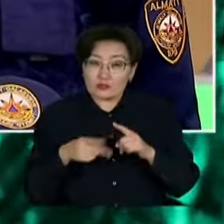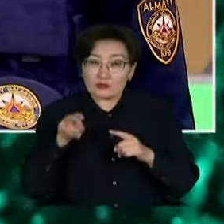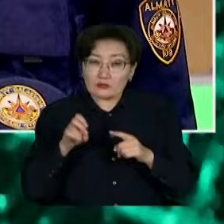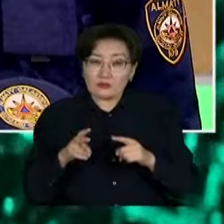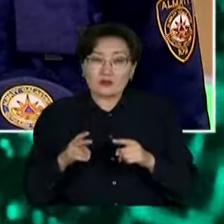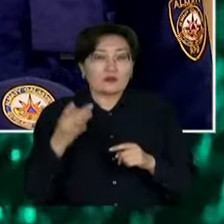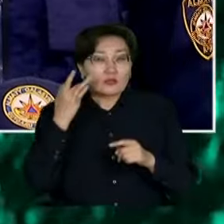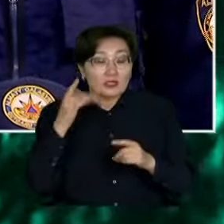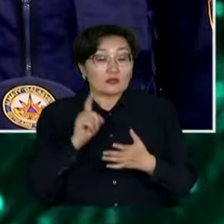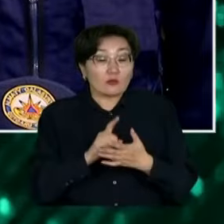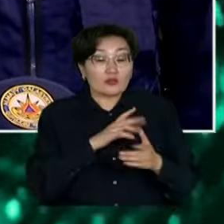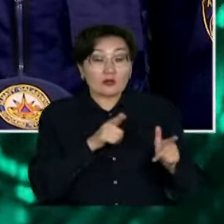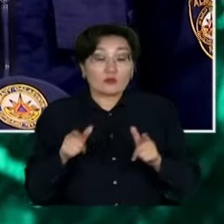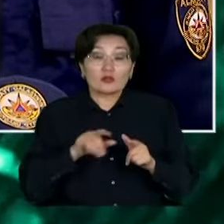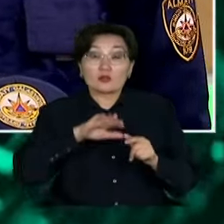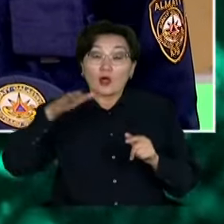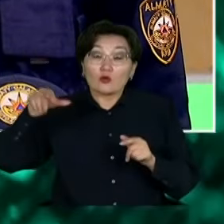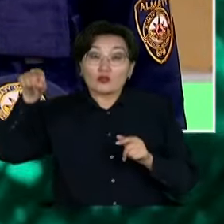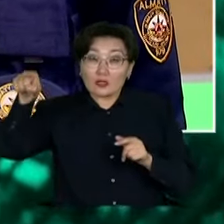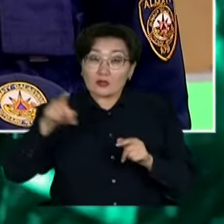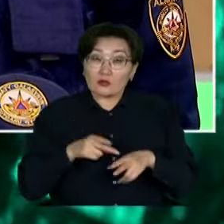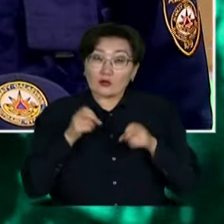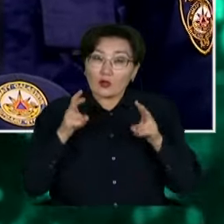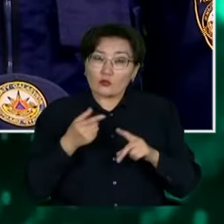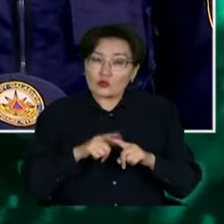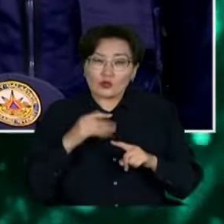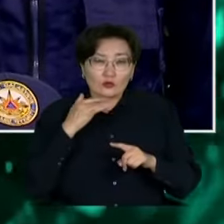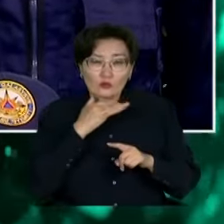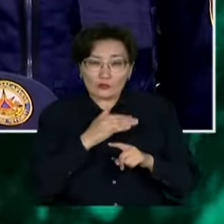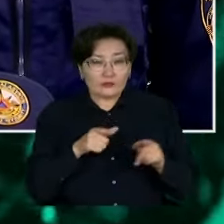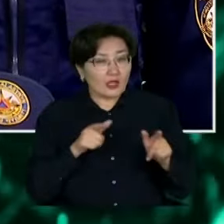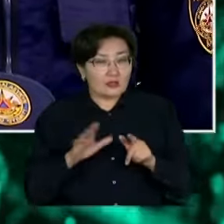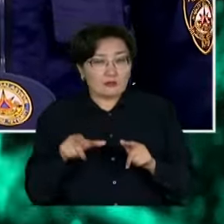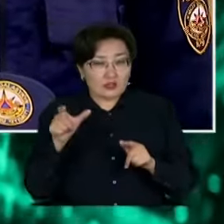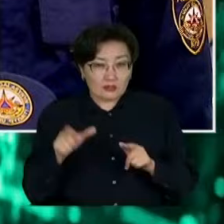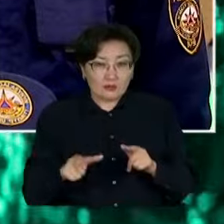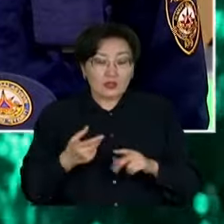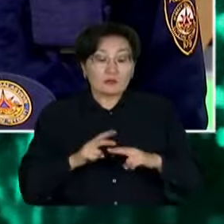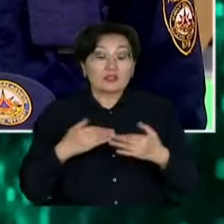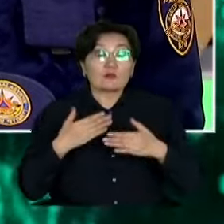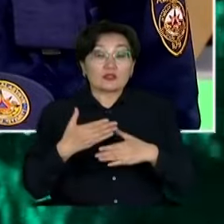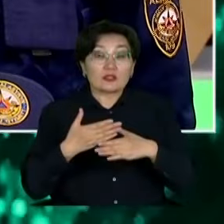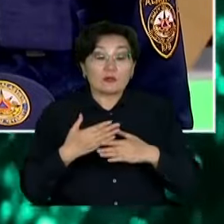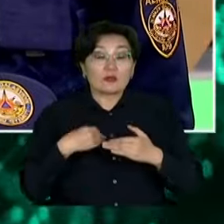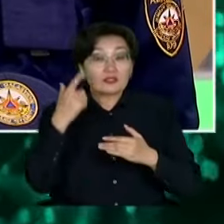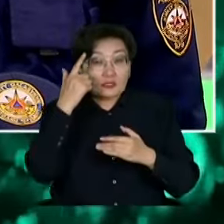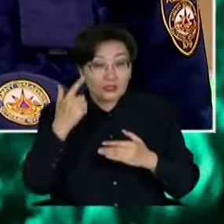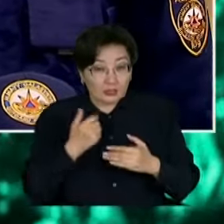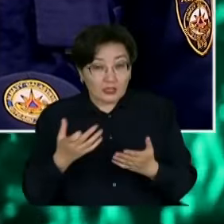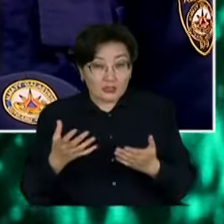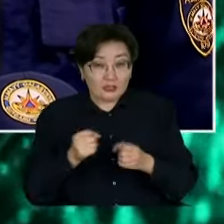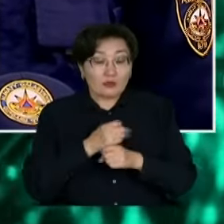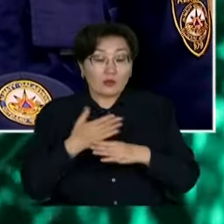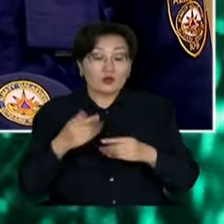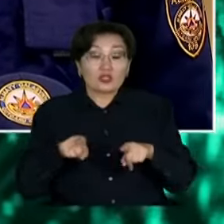жағдай болмасын. Тауда қауіп өте көп, дайын емес адамға. Сондықтан да бізден көмек тек қана бізге хабар түседі.